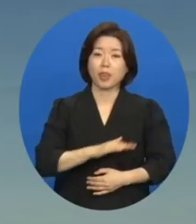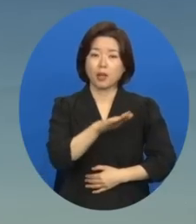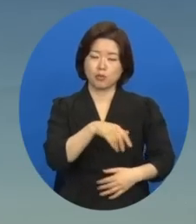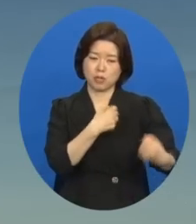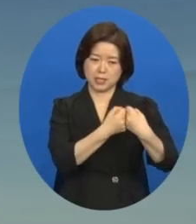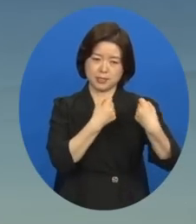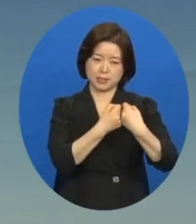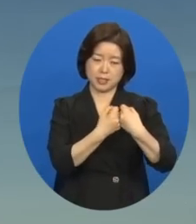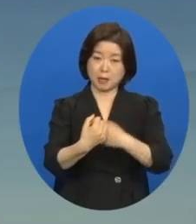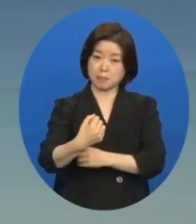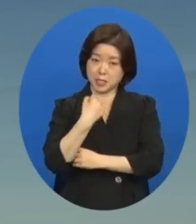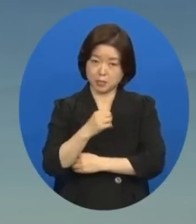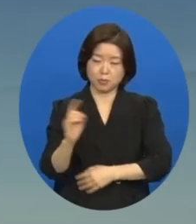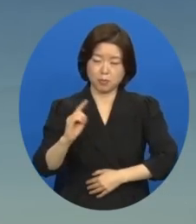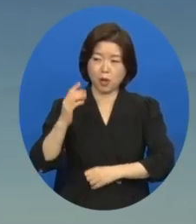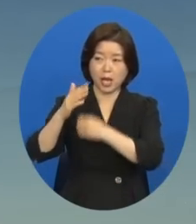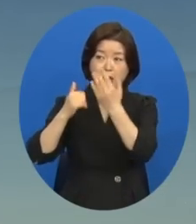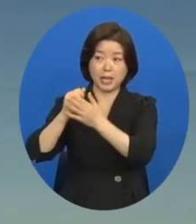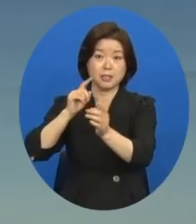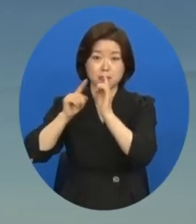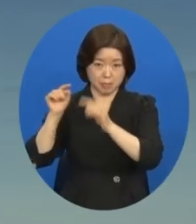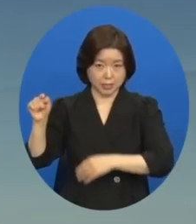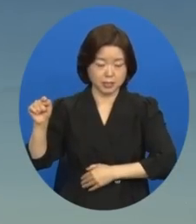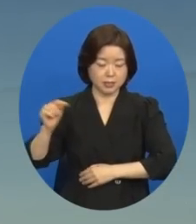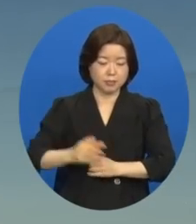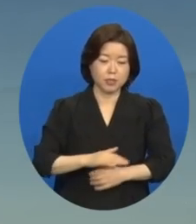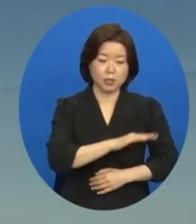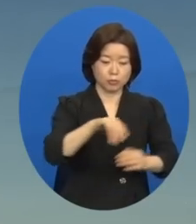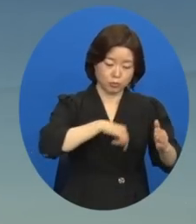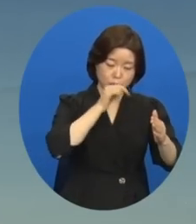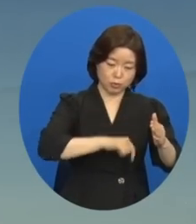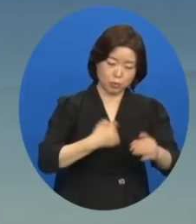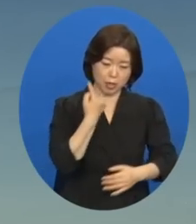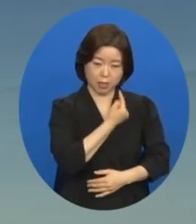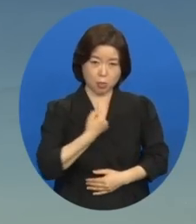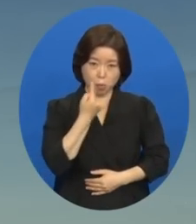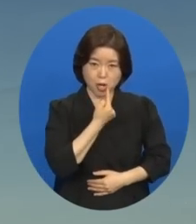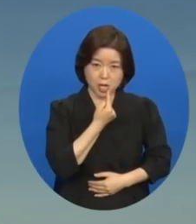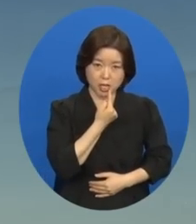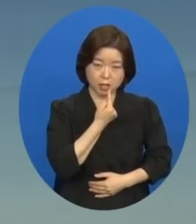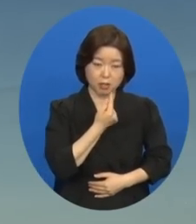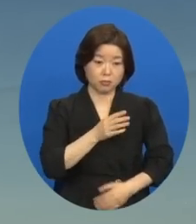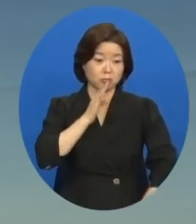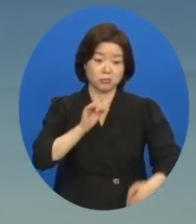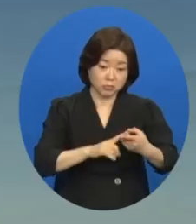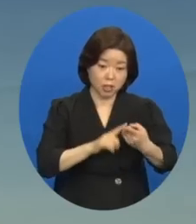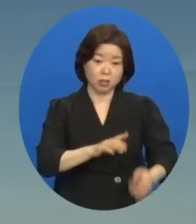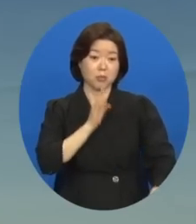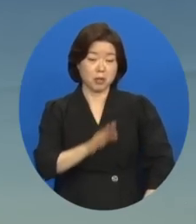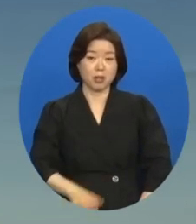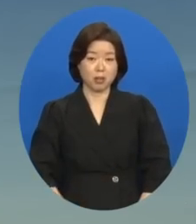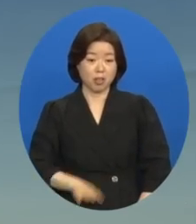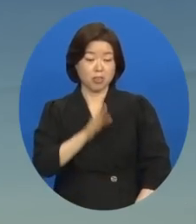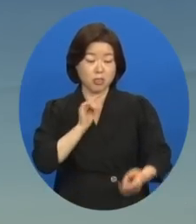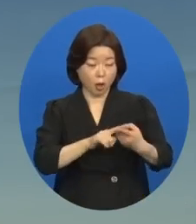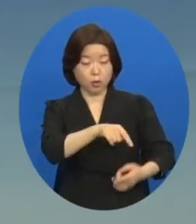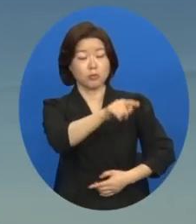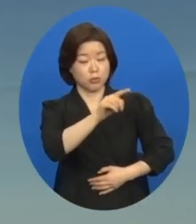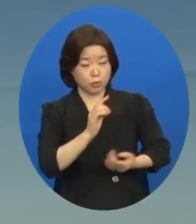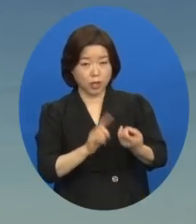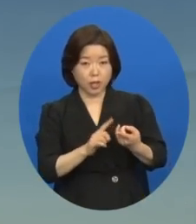싸우는 무기인 하나님의 말씀은 우리 안에 있는 논리, 즉 너무 당연한 거 아니야? 아 당연히 그렇게